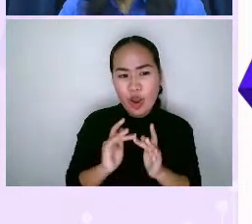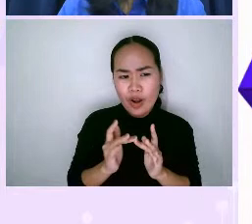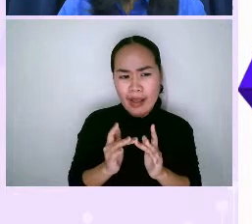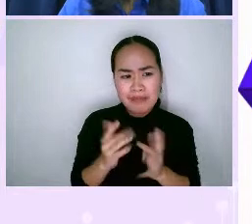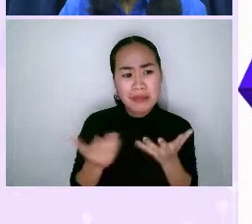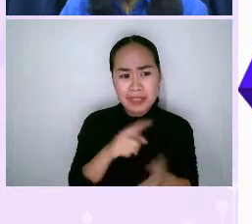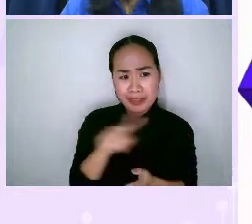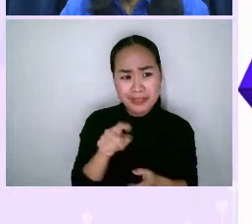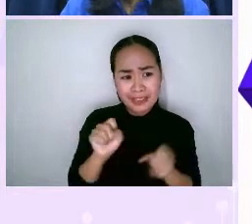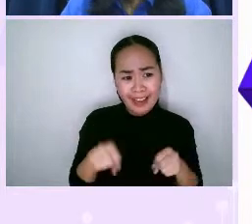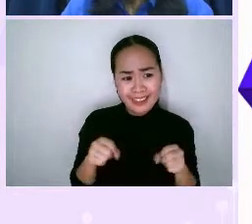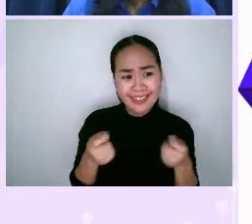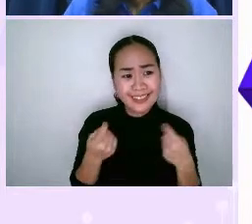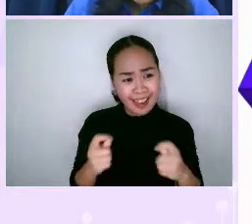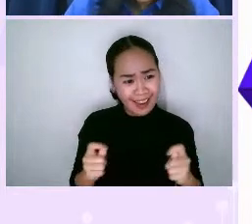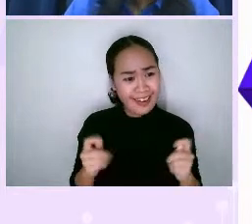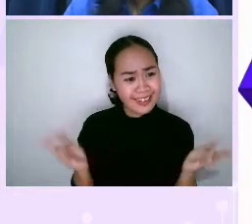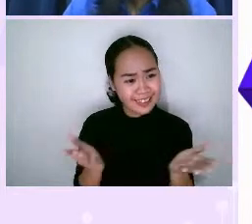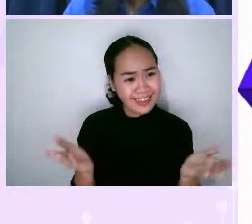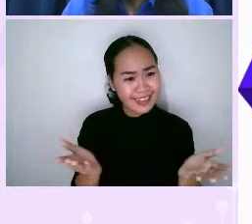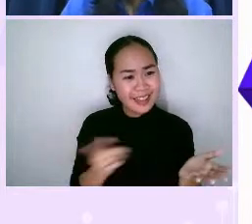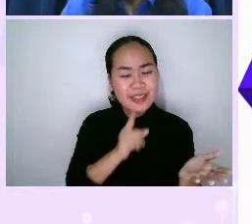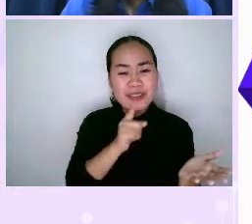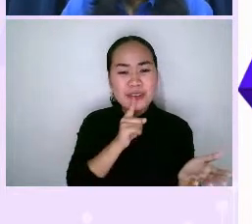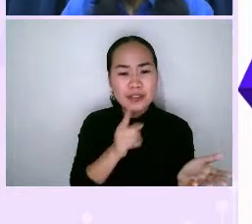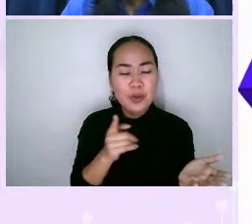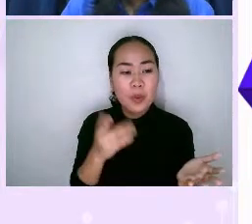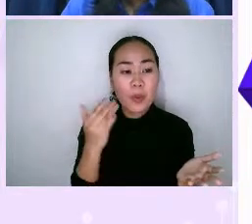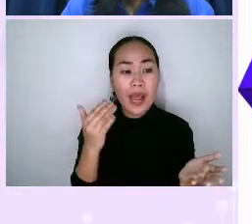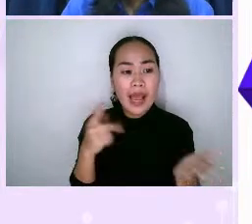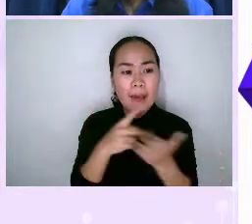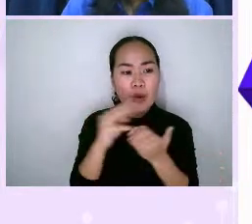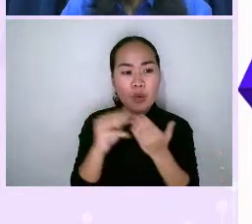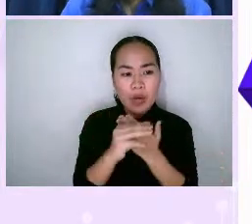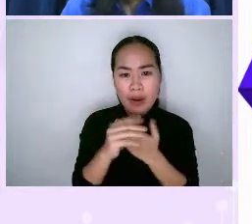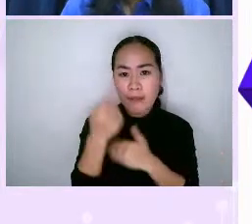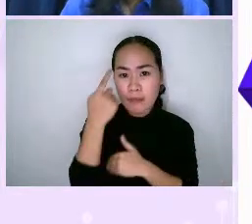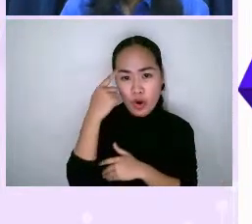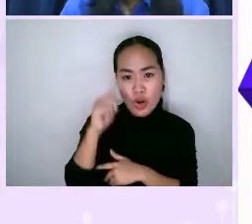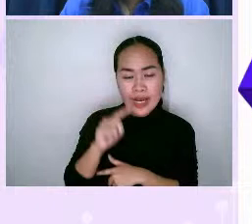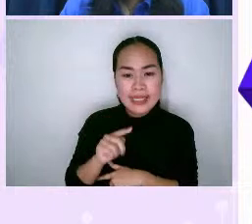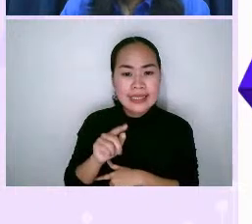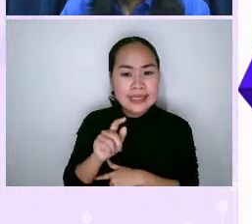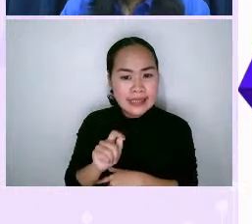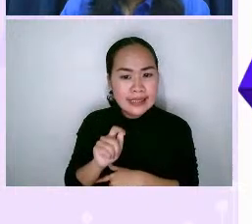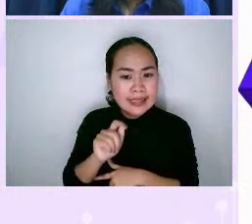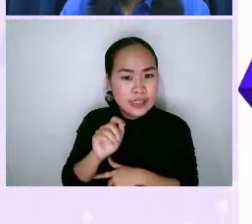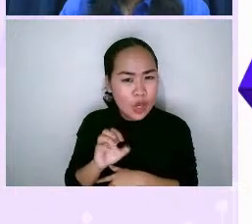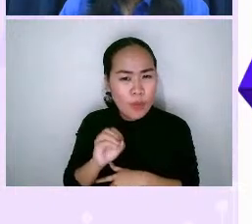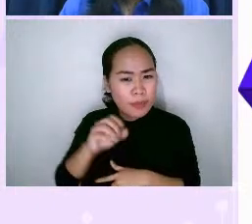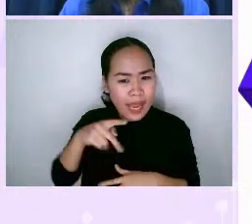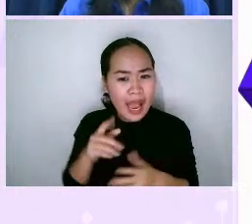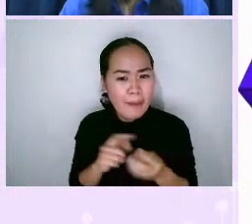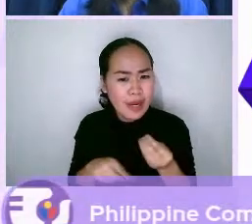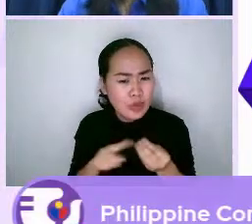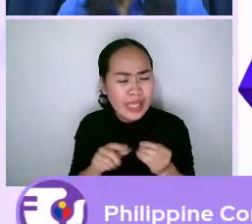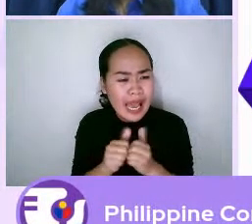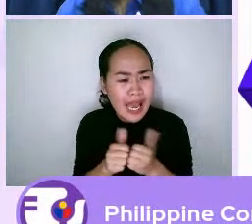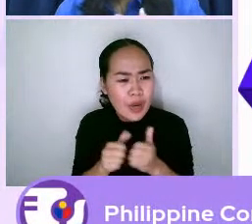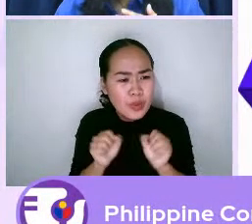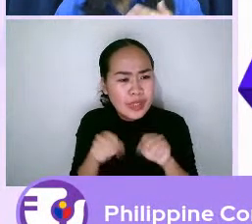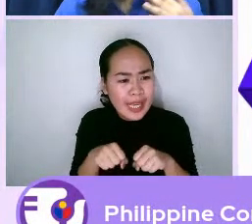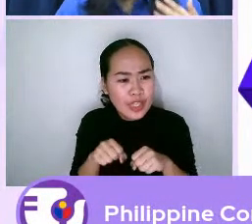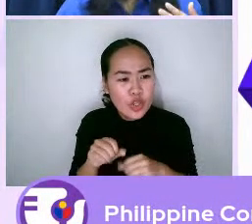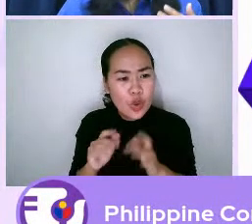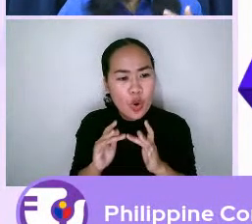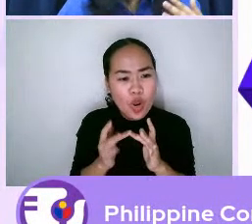ito. Ang TESDA online program po kasi, or TOP, ay ating national e-learning platform for TVET. Meron po itong